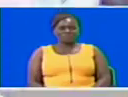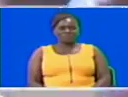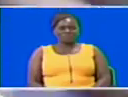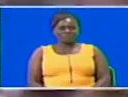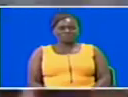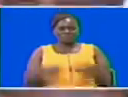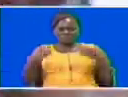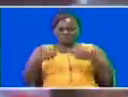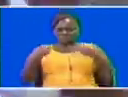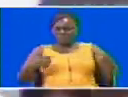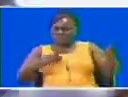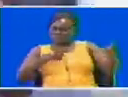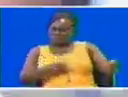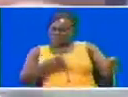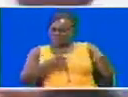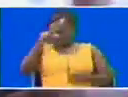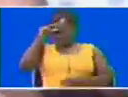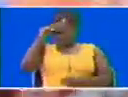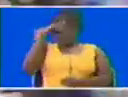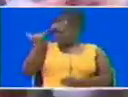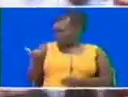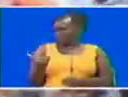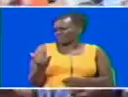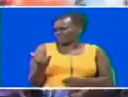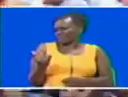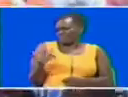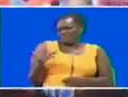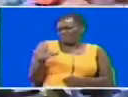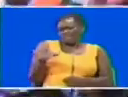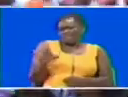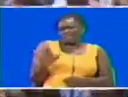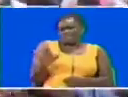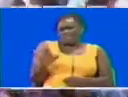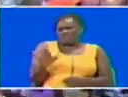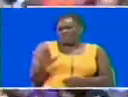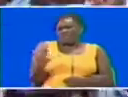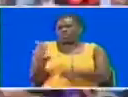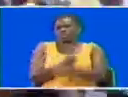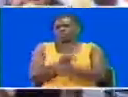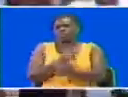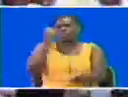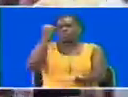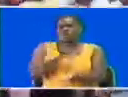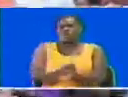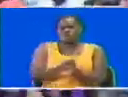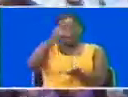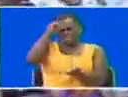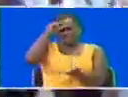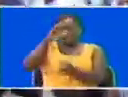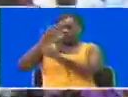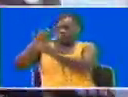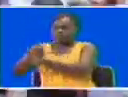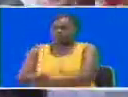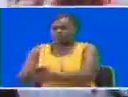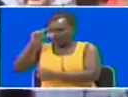Upinzani ukilaumu serikali kwa kile wanachokidai kuwa wanatumia asasi za serikali kugandamiza viongozi wanaonekana kuwa